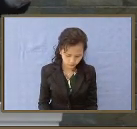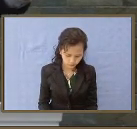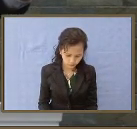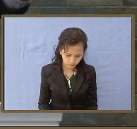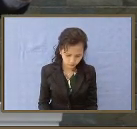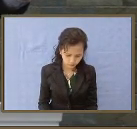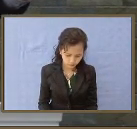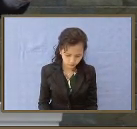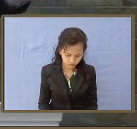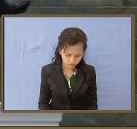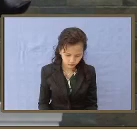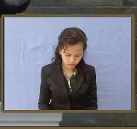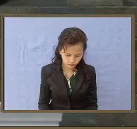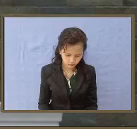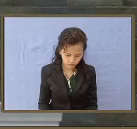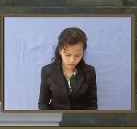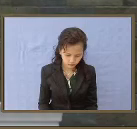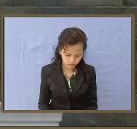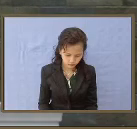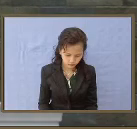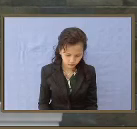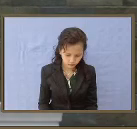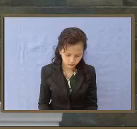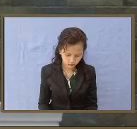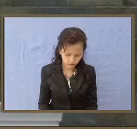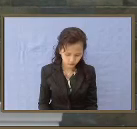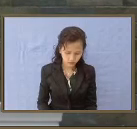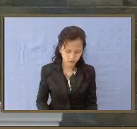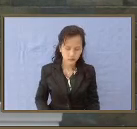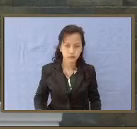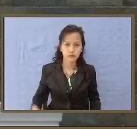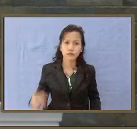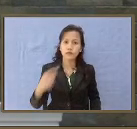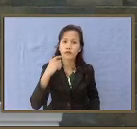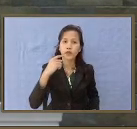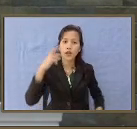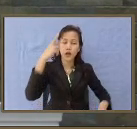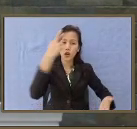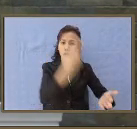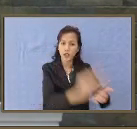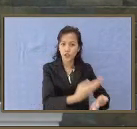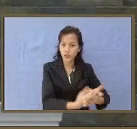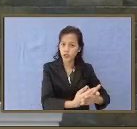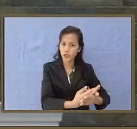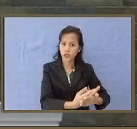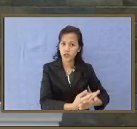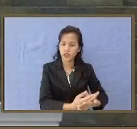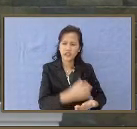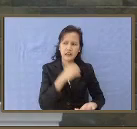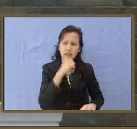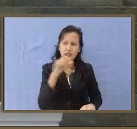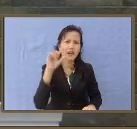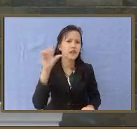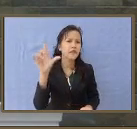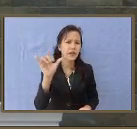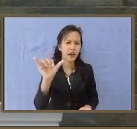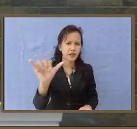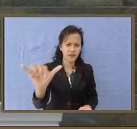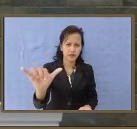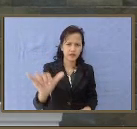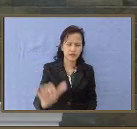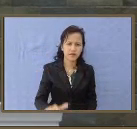kapahayagan. Okay? Ang riches, ang kayamanan ay hindi tumatagal. Hindi ho yan